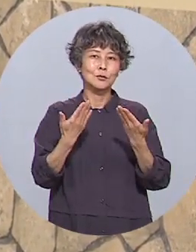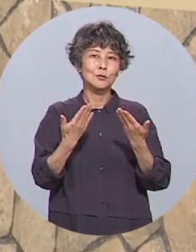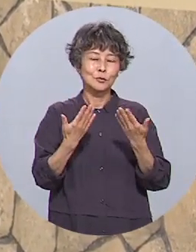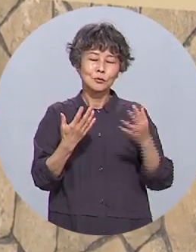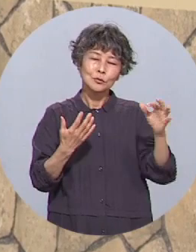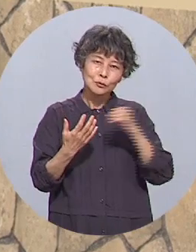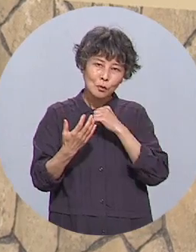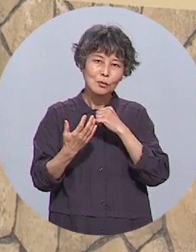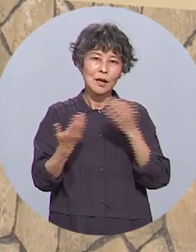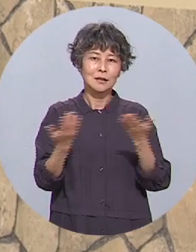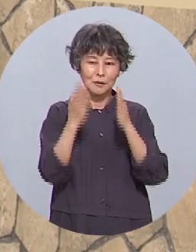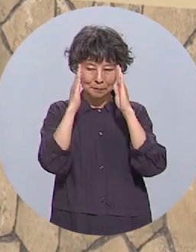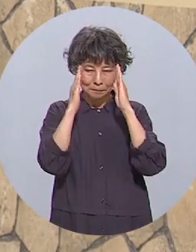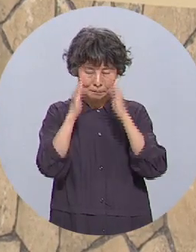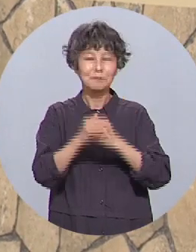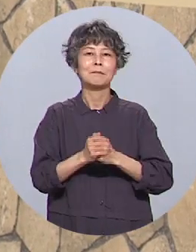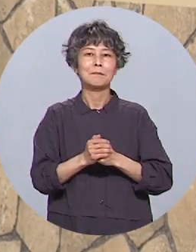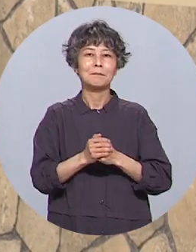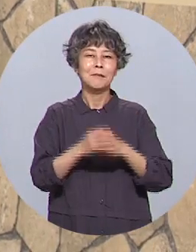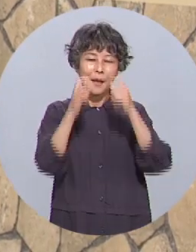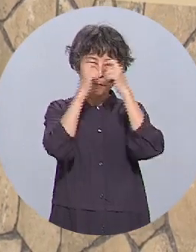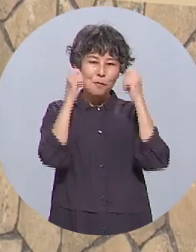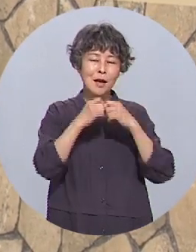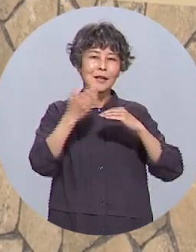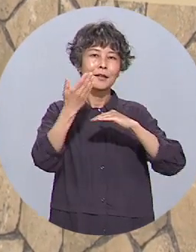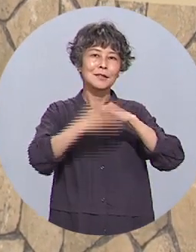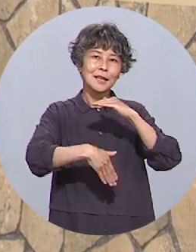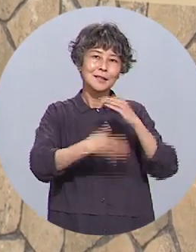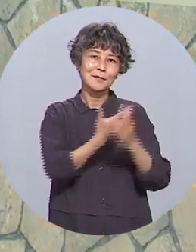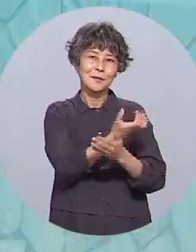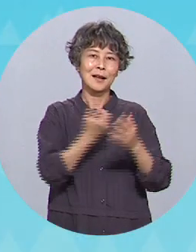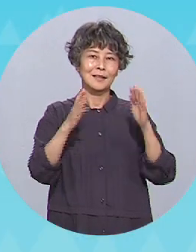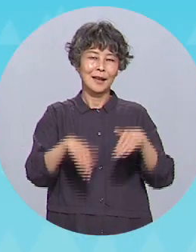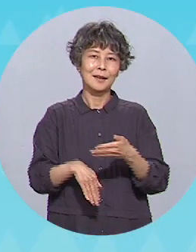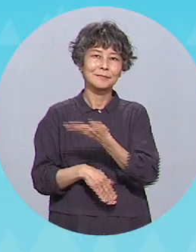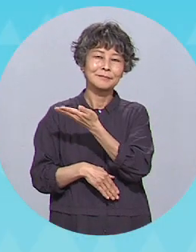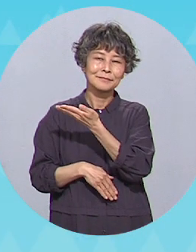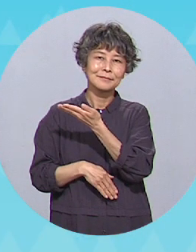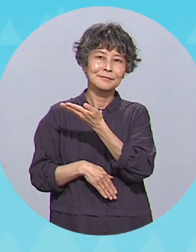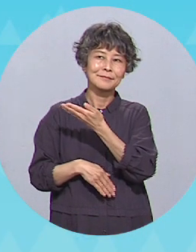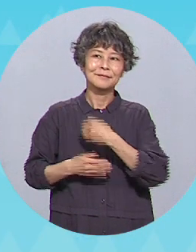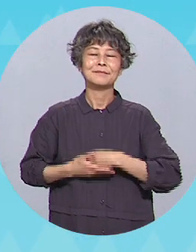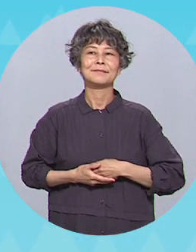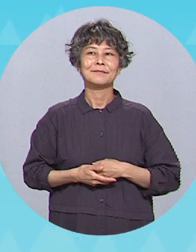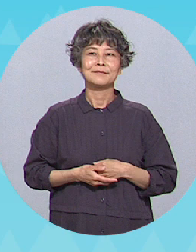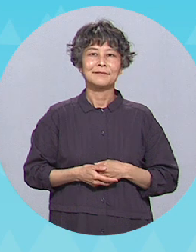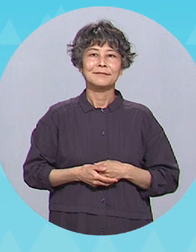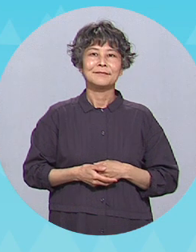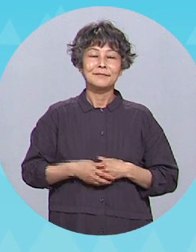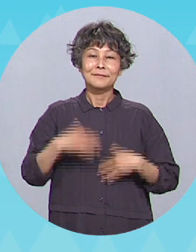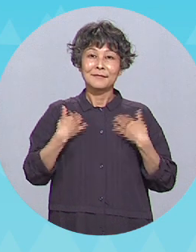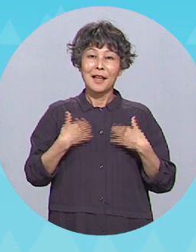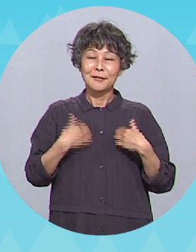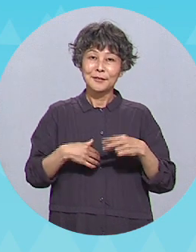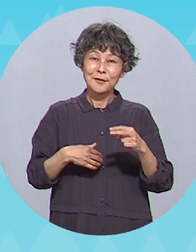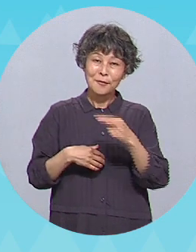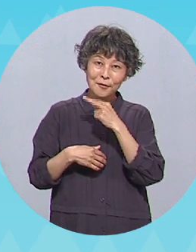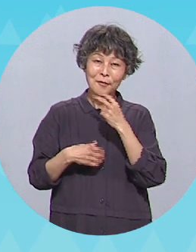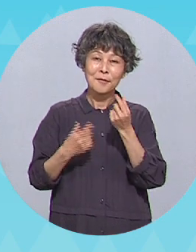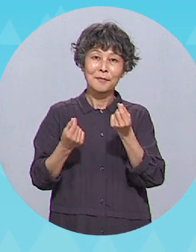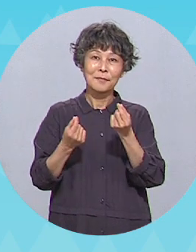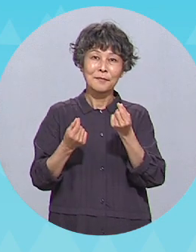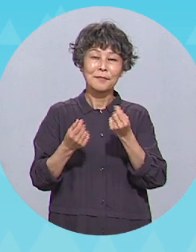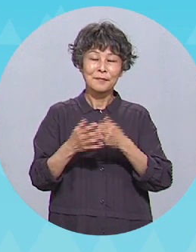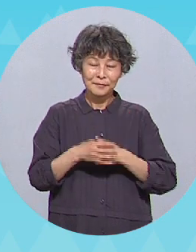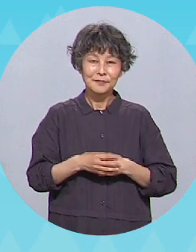んでいるということで、楽しそうなプライベートのお写真借りてきました。こちら、 わあ楽しそう、 ね、